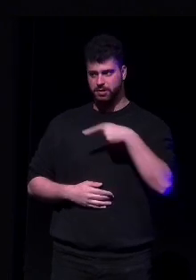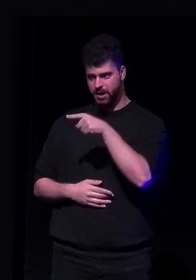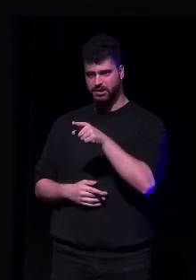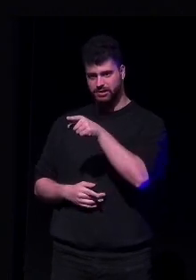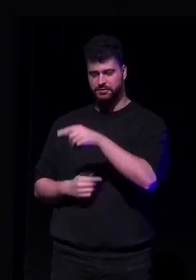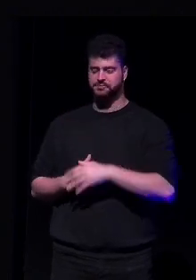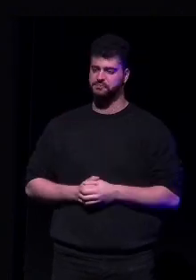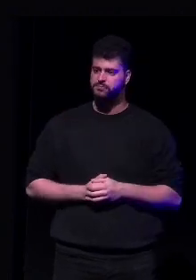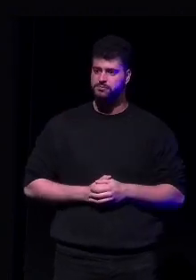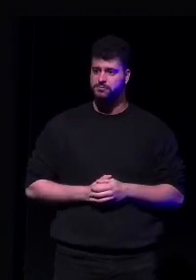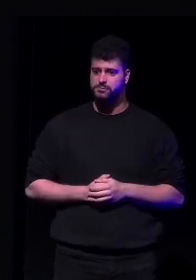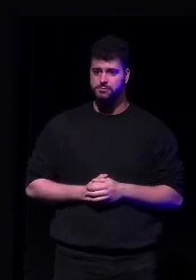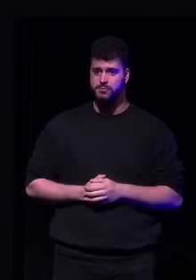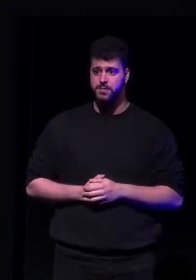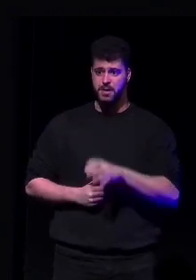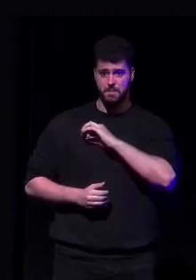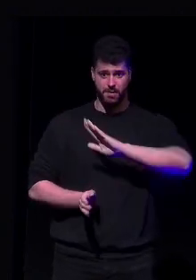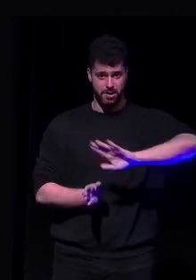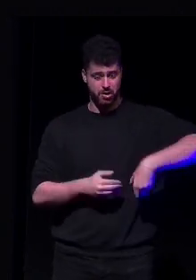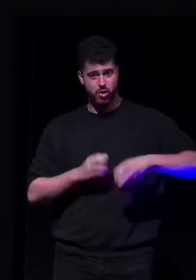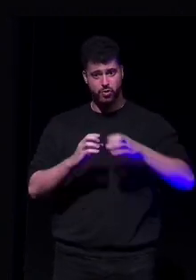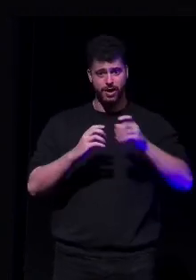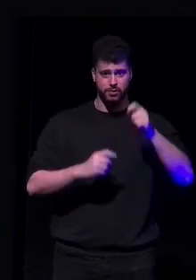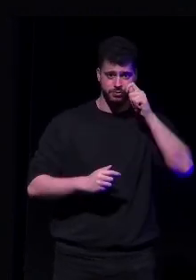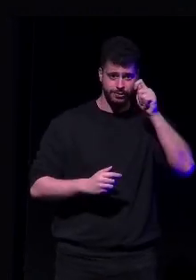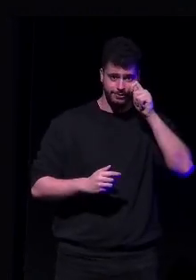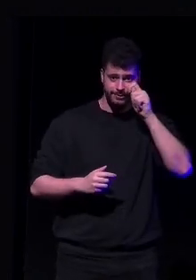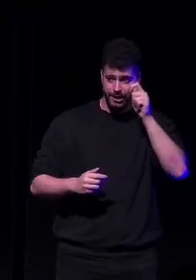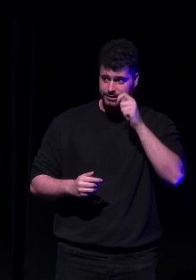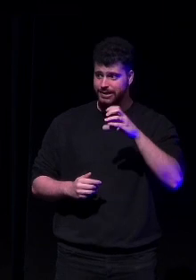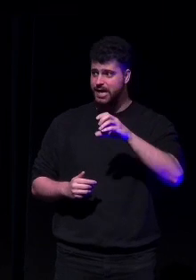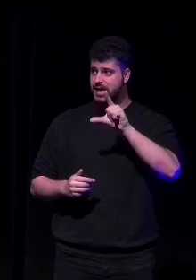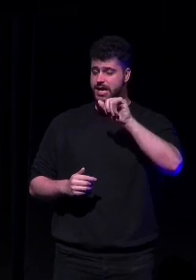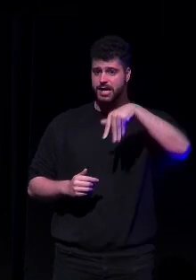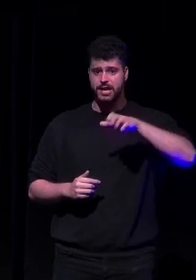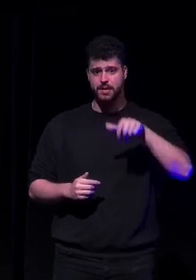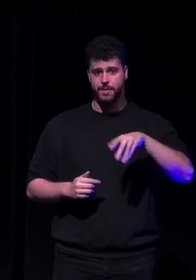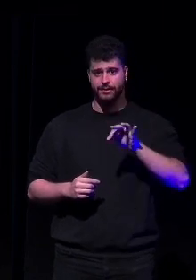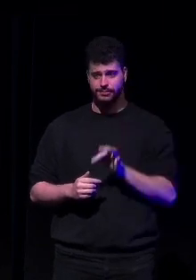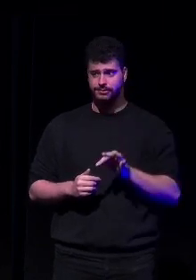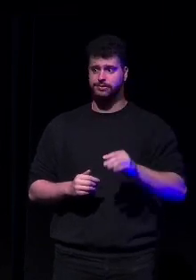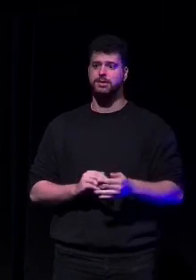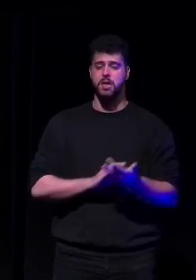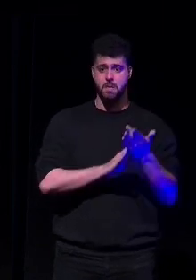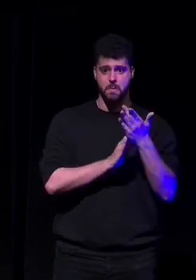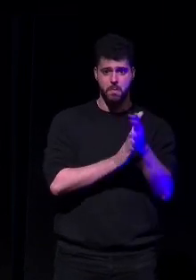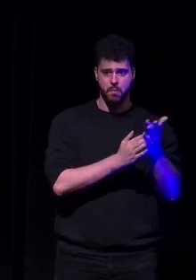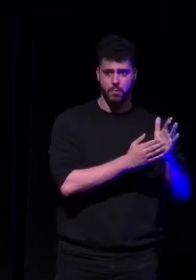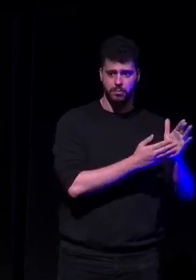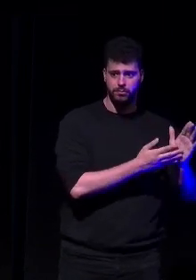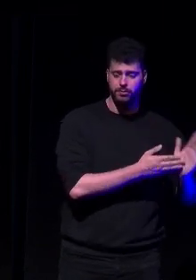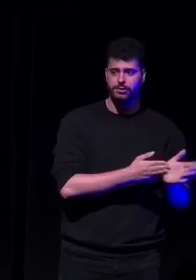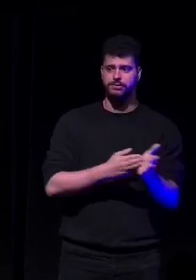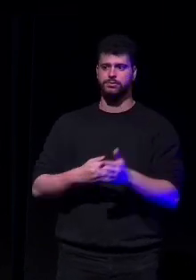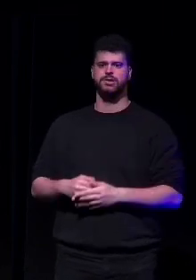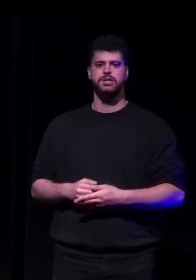metres. L'últim Premi Gir de Comunicació Turística de les Comarques Gironines, Climent Guitart, a la millor projecció dels valors i atractius turístics de la